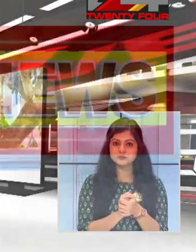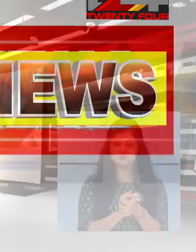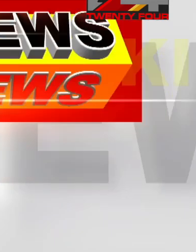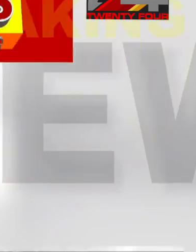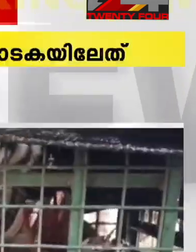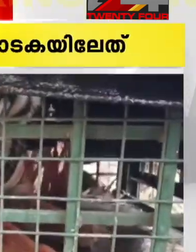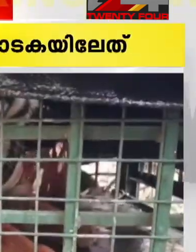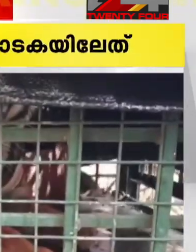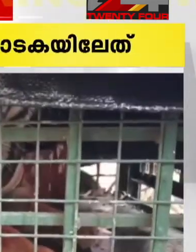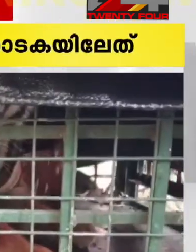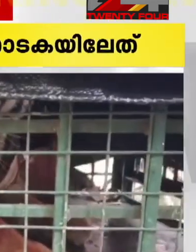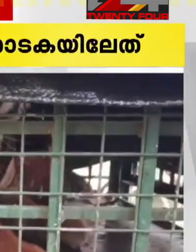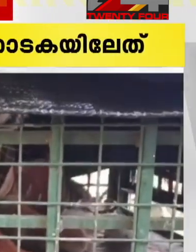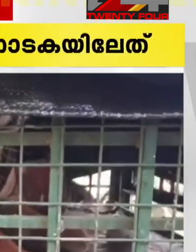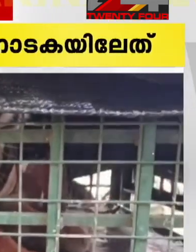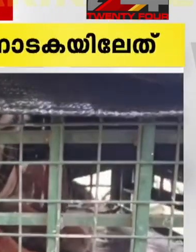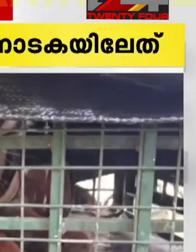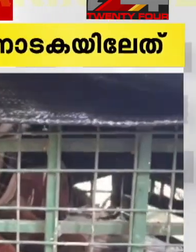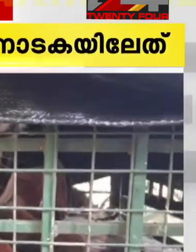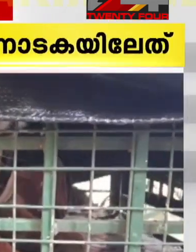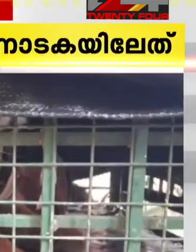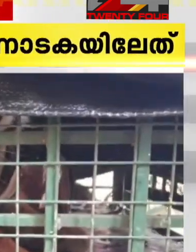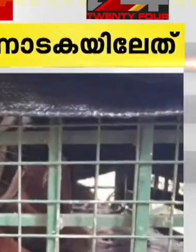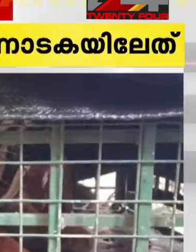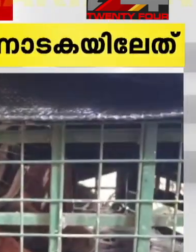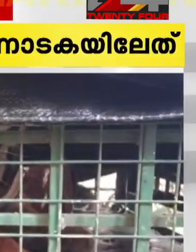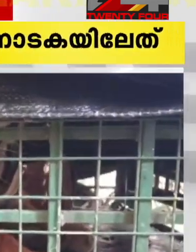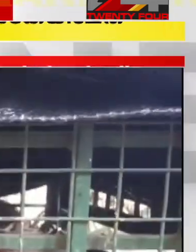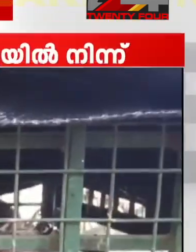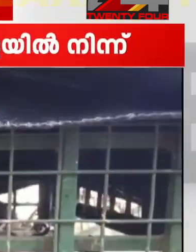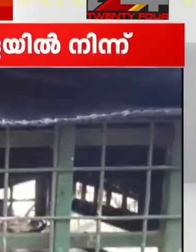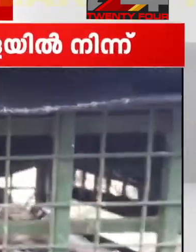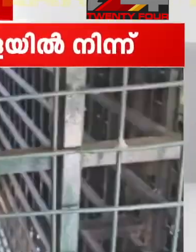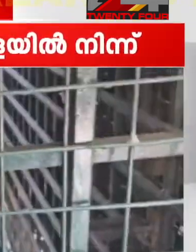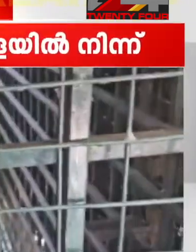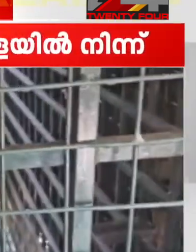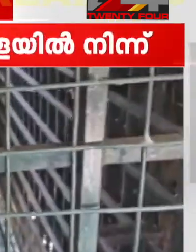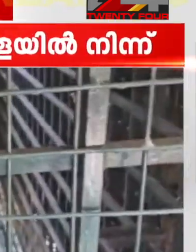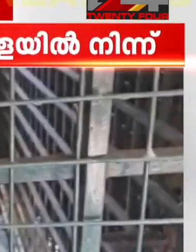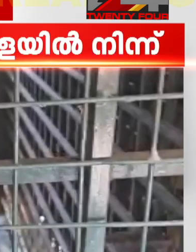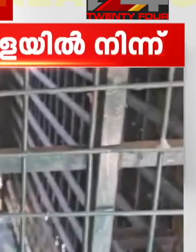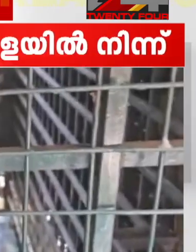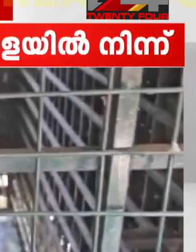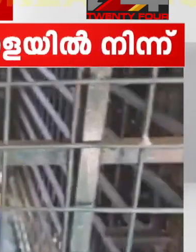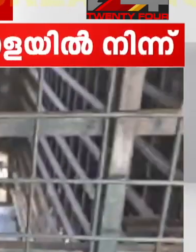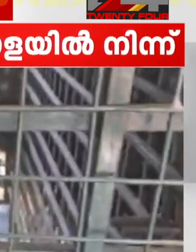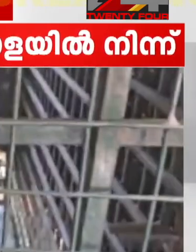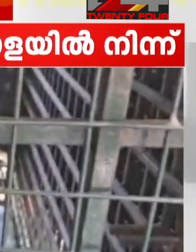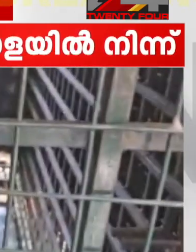ഗൂഗിൾ ജനങ്ങൾ തുടർച്ചയായി ഇക്കാര്യം ആരോപിക്കുന്നുണ്ട്. അവരുടെ പരാതികൾ വനം വകുപ്പിനെ അറിയിക്കുന്നുണ്ട്. പ്രത്യേകിച്ച് ഈ നാഗർഹോള വനമേഖലയിൽ നിന്ന്